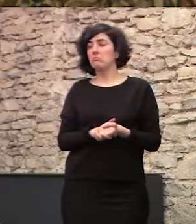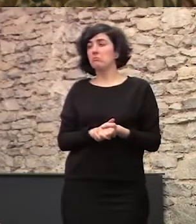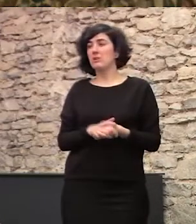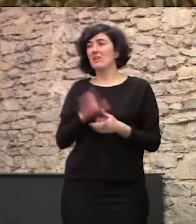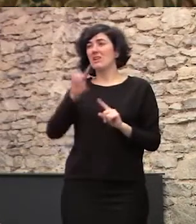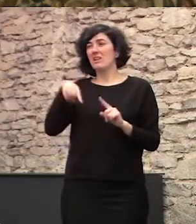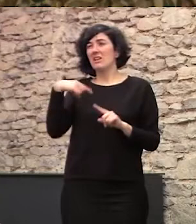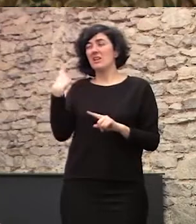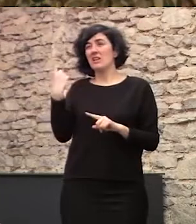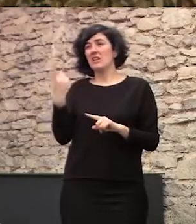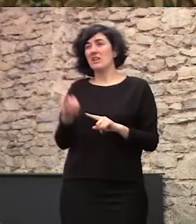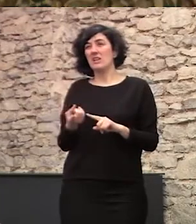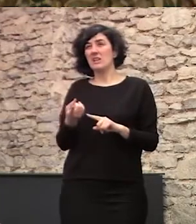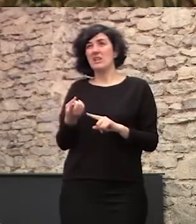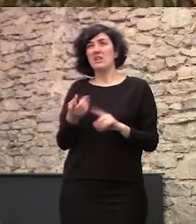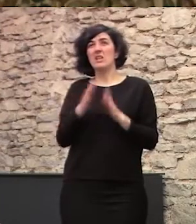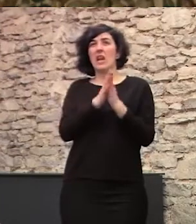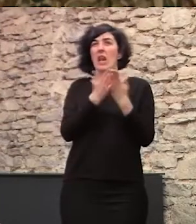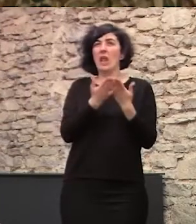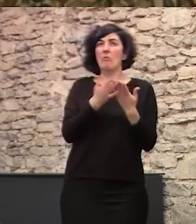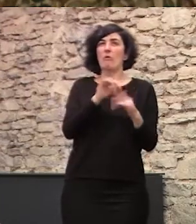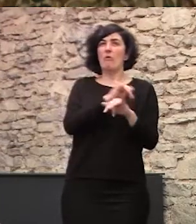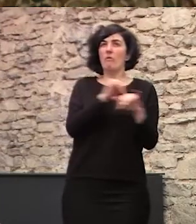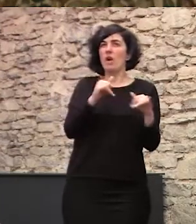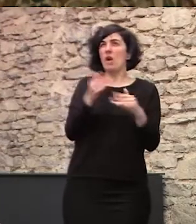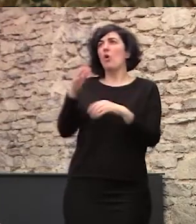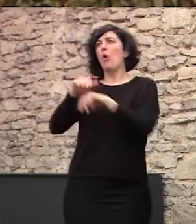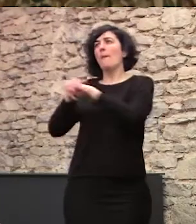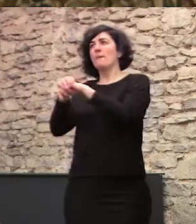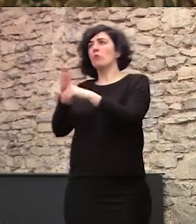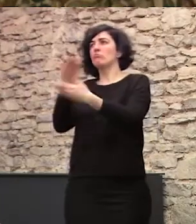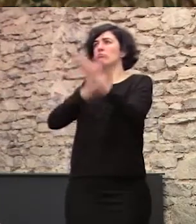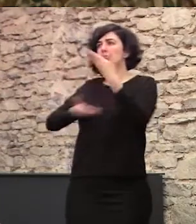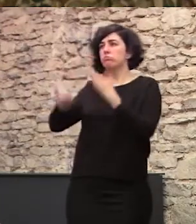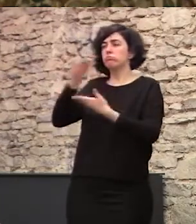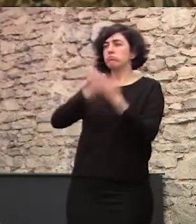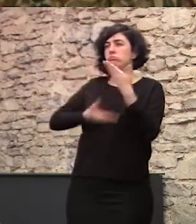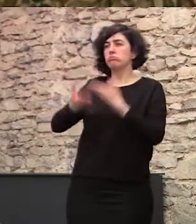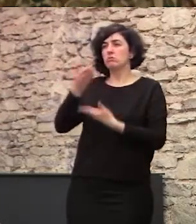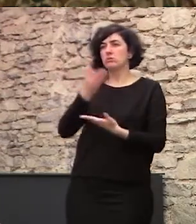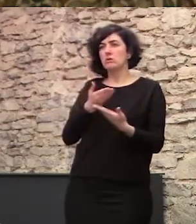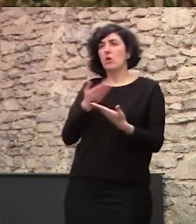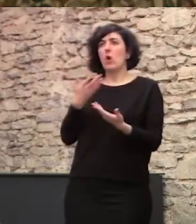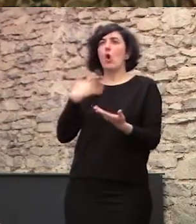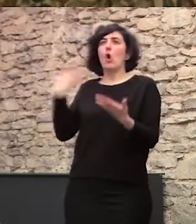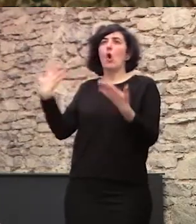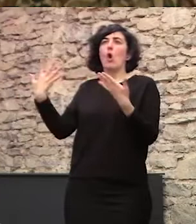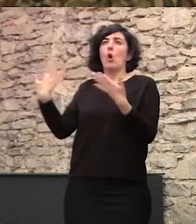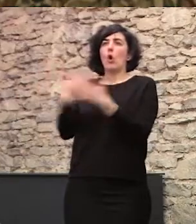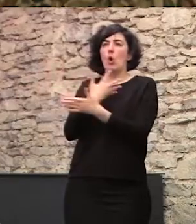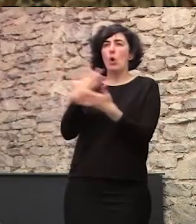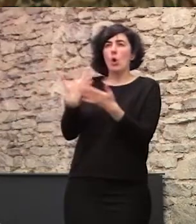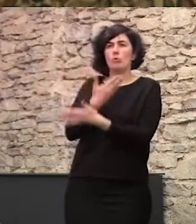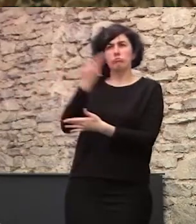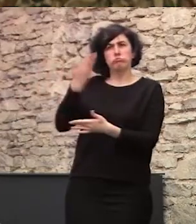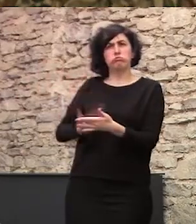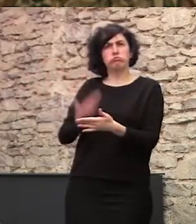eta gero bai konpartitu nuen lagun batzuekin, eta beste, baina, eta mazizkiaten aholku importante